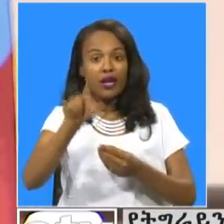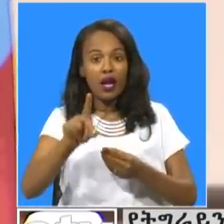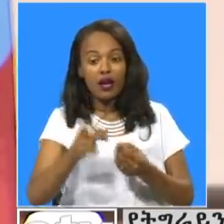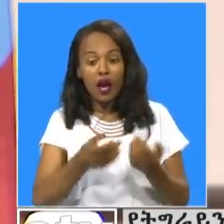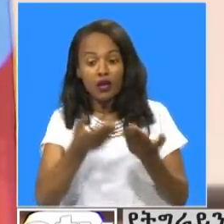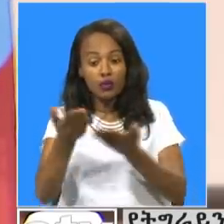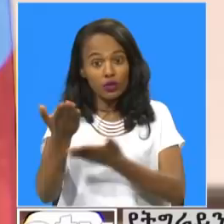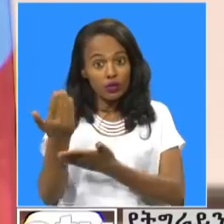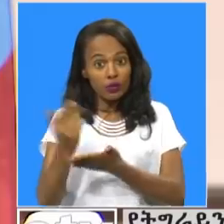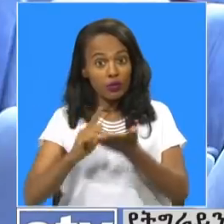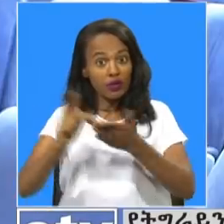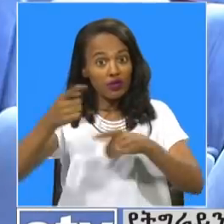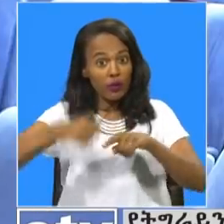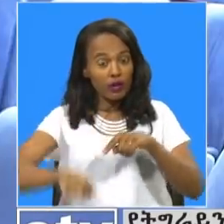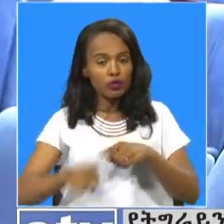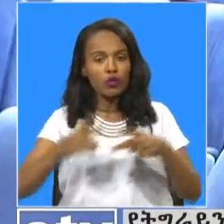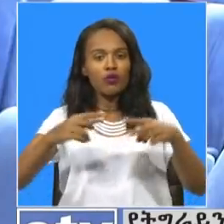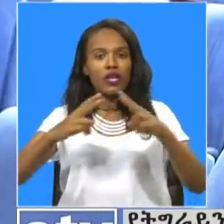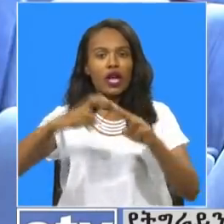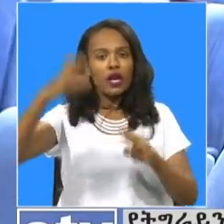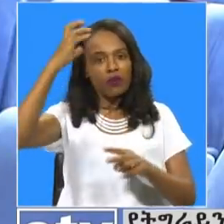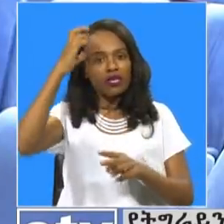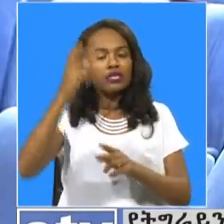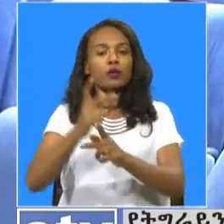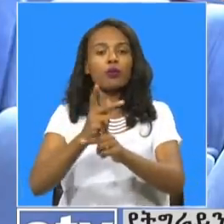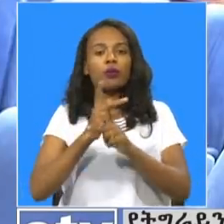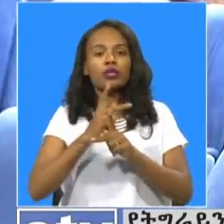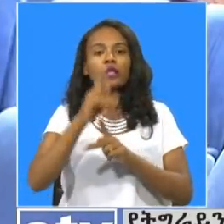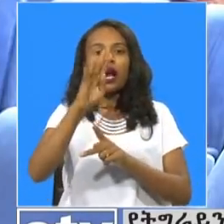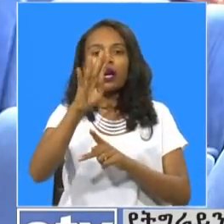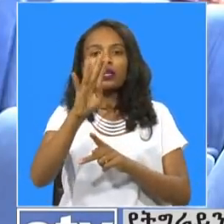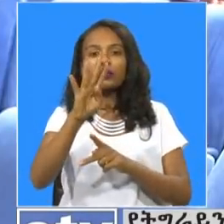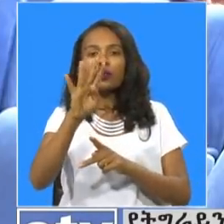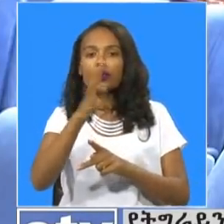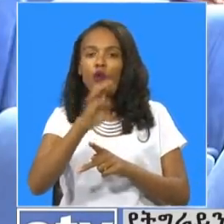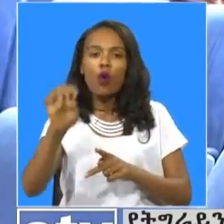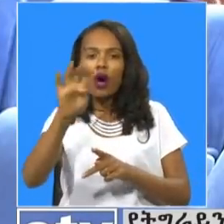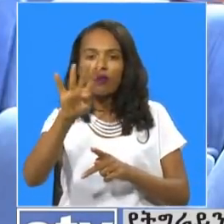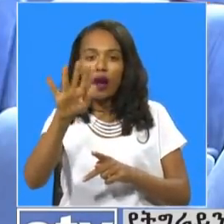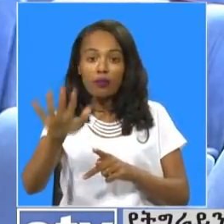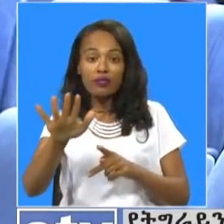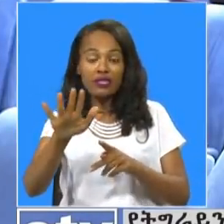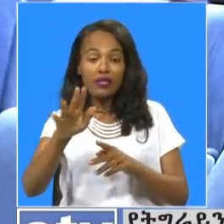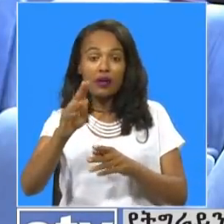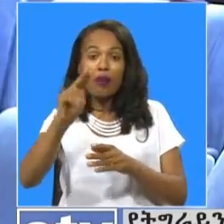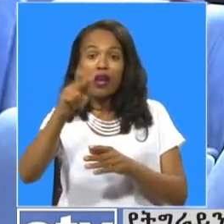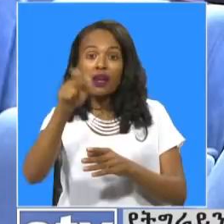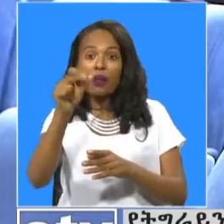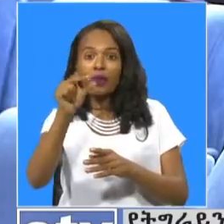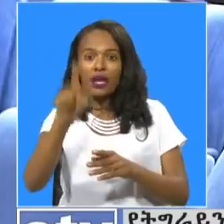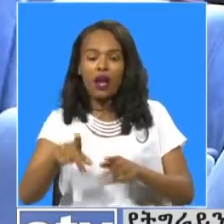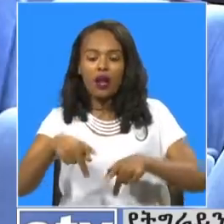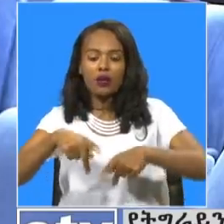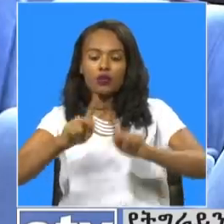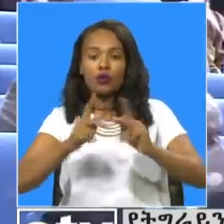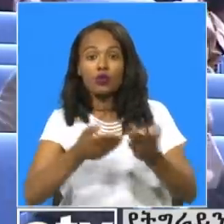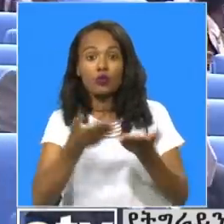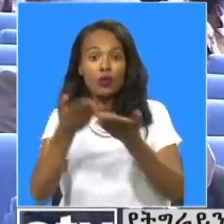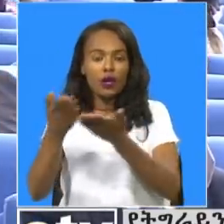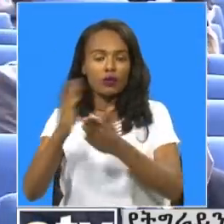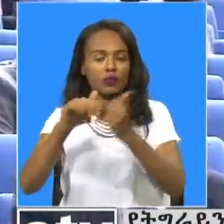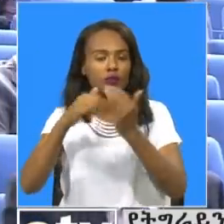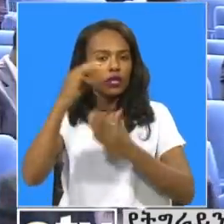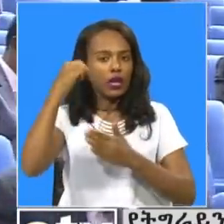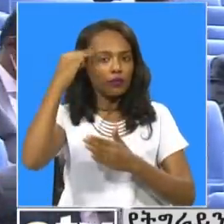ዕዳ መክፈል ባለመቻሉ የፌዴራል መንግስት በብድር የ445 ሚሊየን ብር ማዳበሪያ ለአርሶ አደሩ እያቀረበ መሆኑንም ጠቅላይ